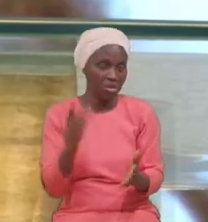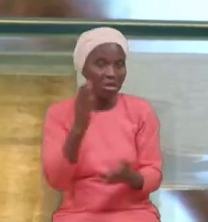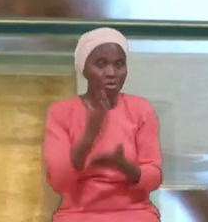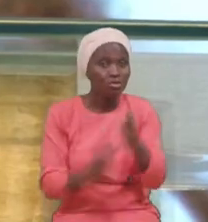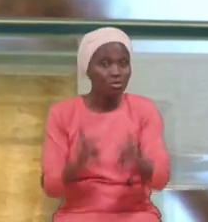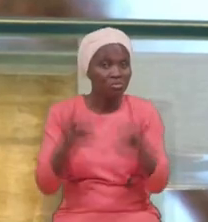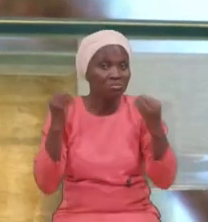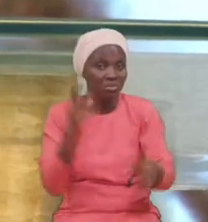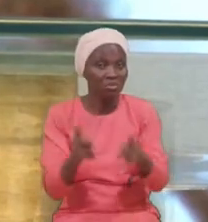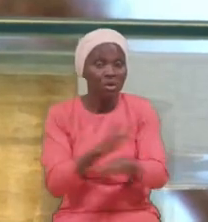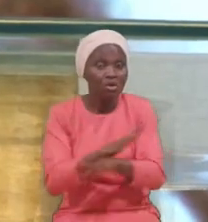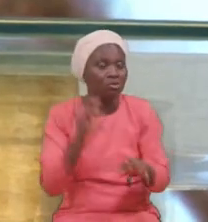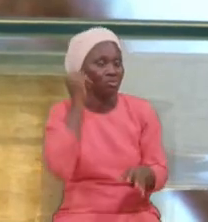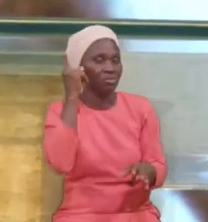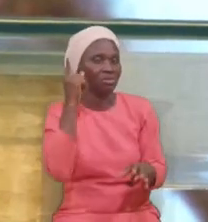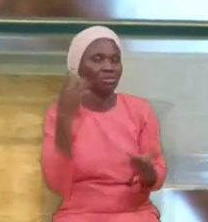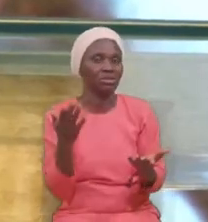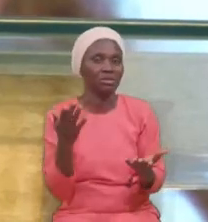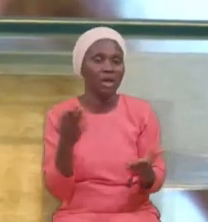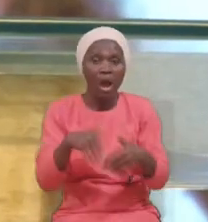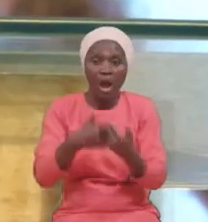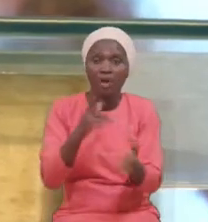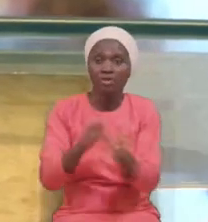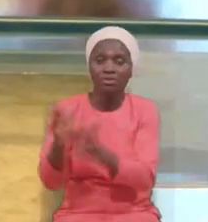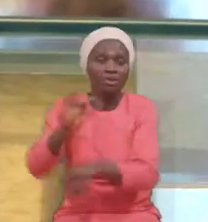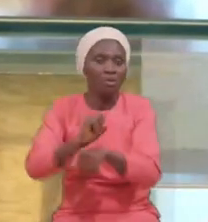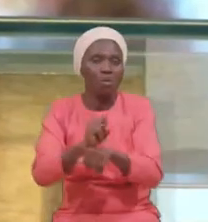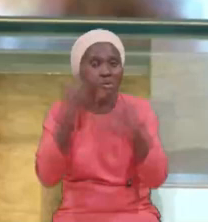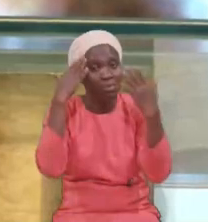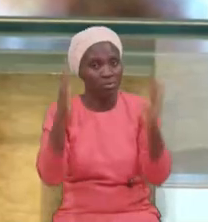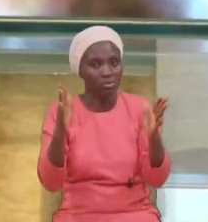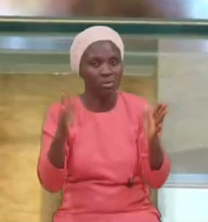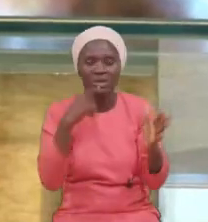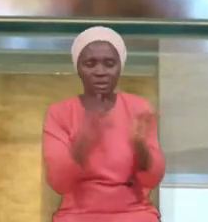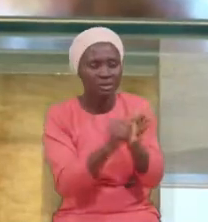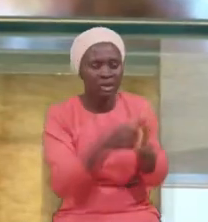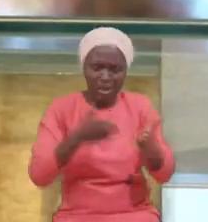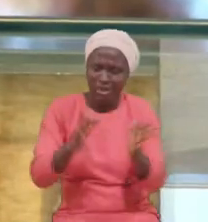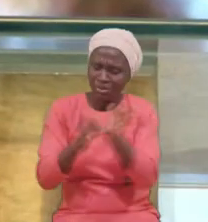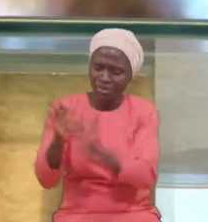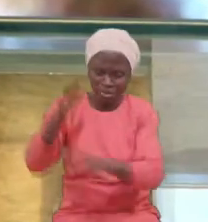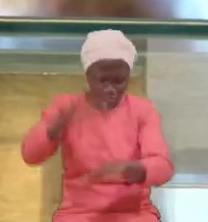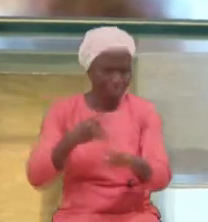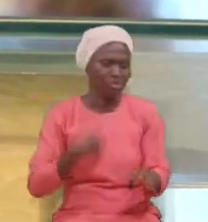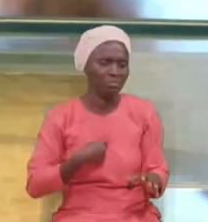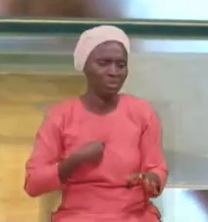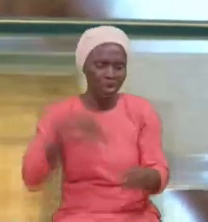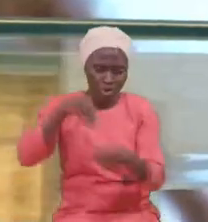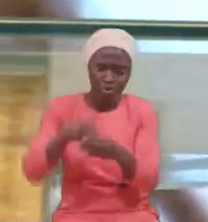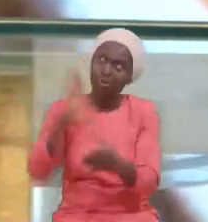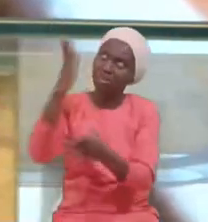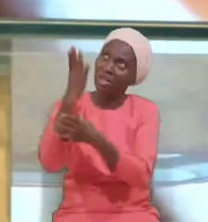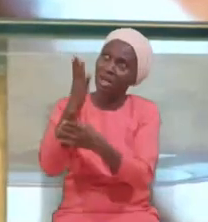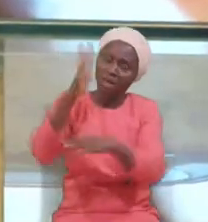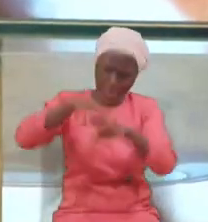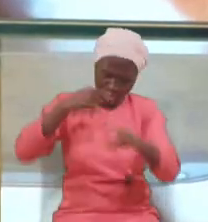Jésus agit. Ils ont dit que Jésus me touche par le prédicateur, qu'il m'impose la main afin